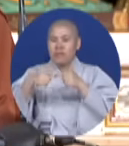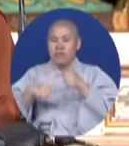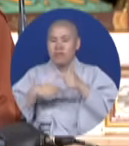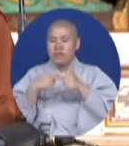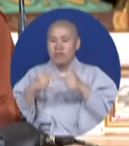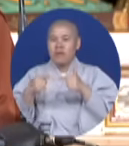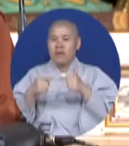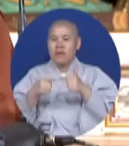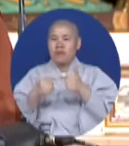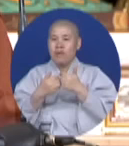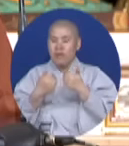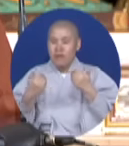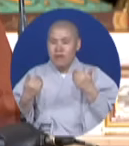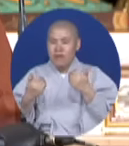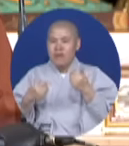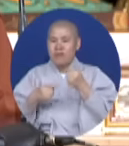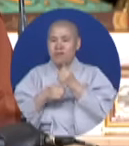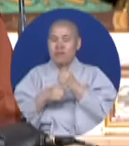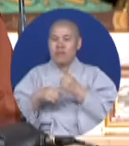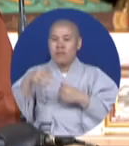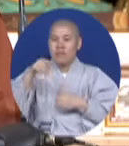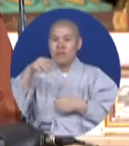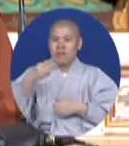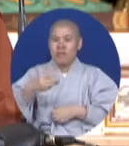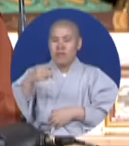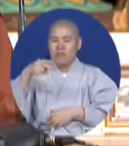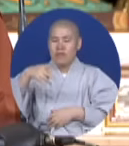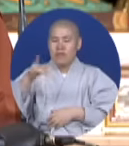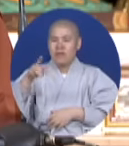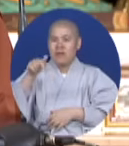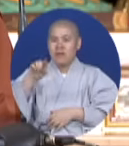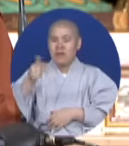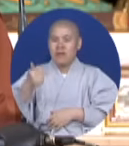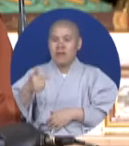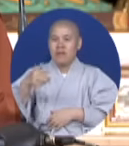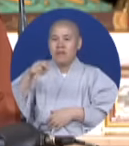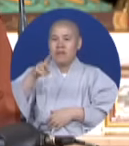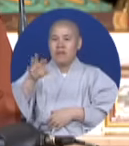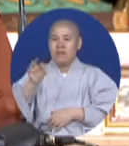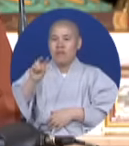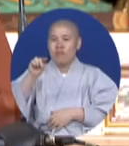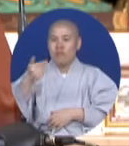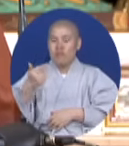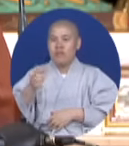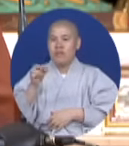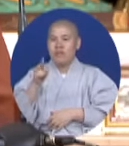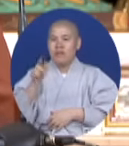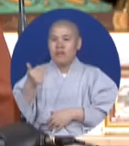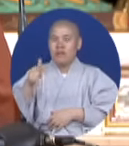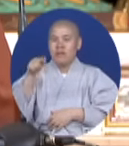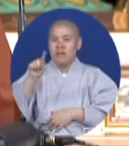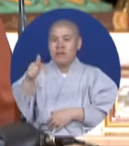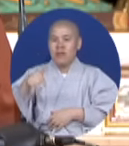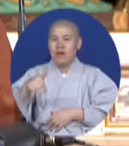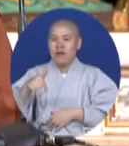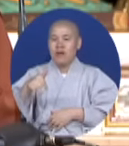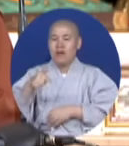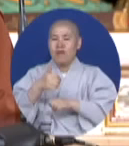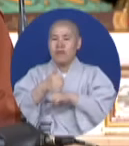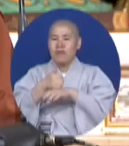출세간이거든요. 그 출세간은 세 가지가 있어요. 성문, 연각, 보살 성문이라고 하는 건